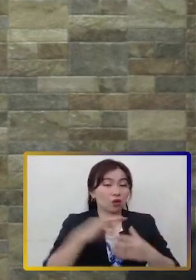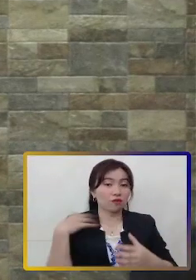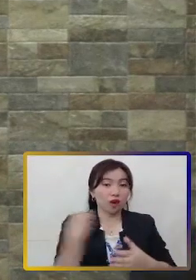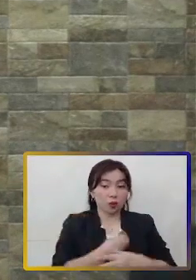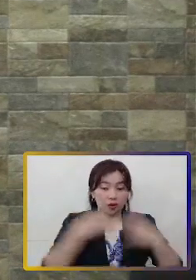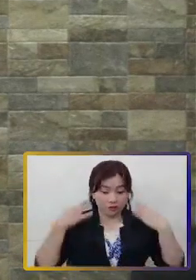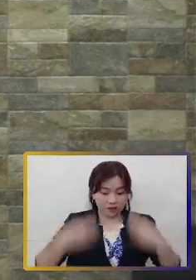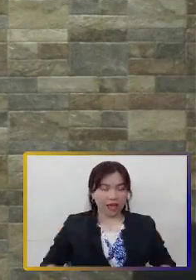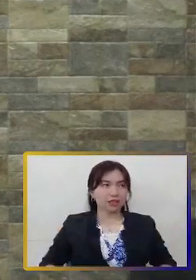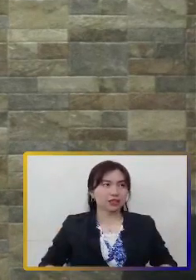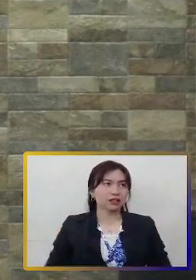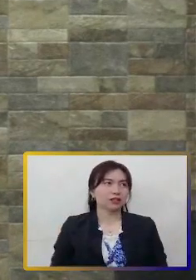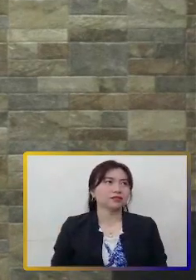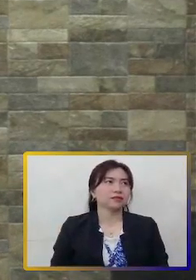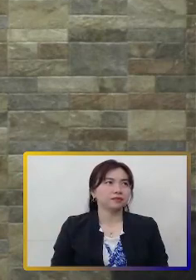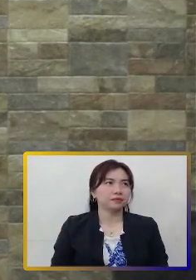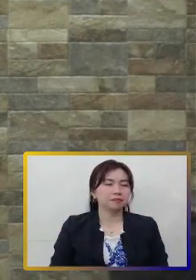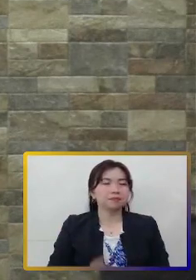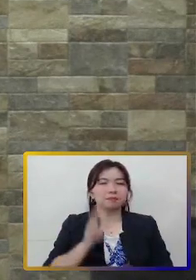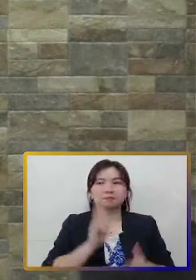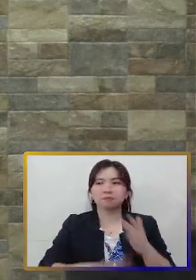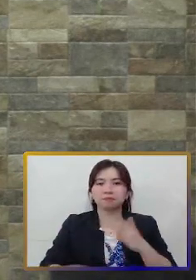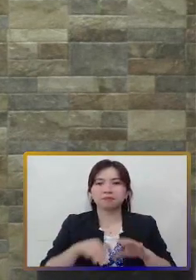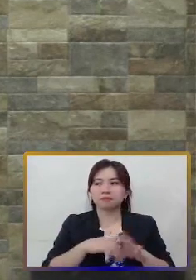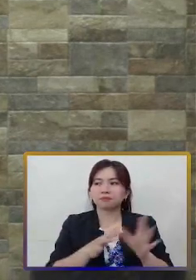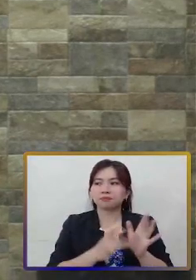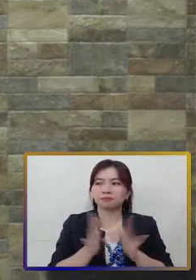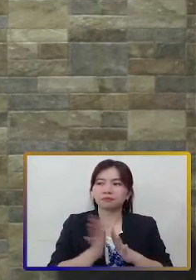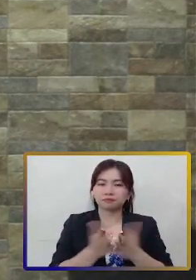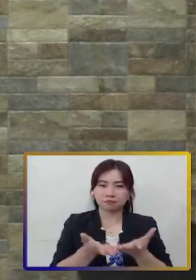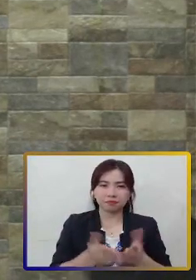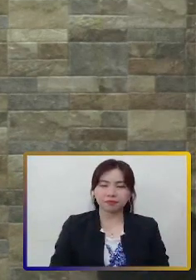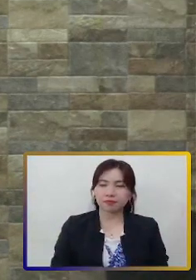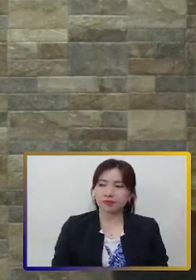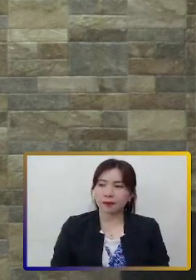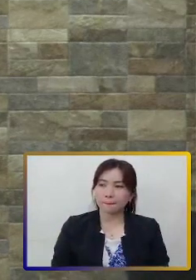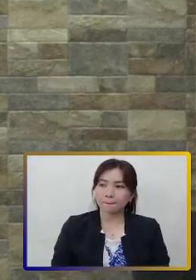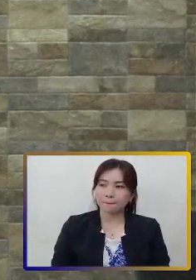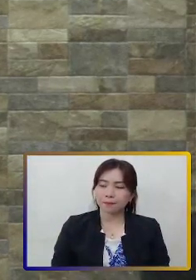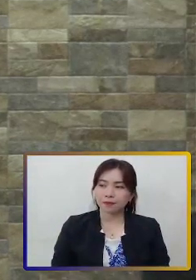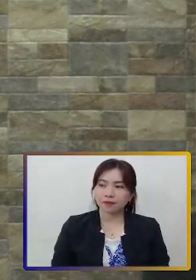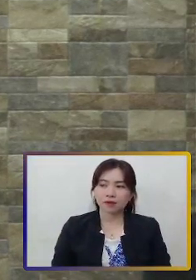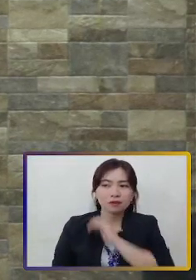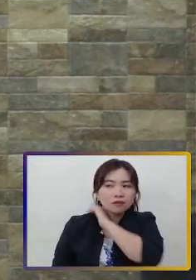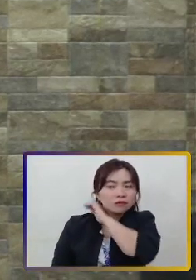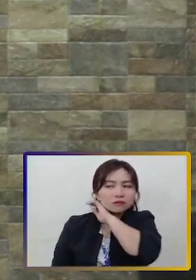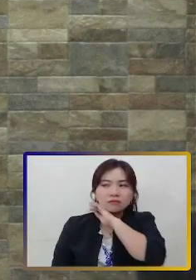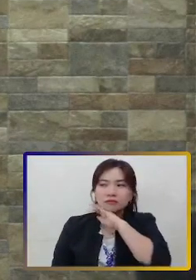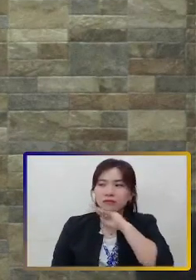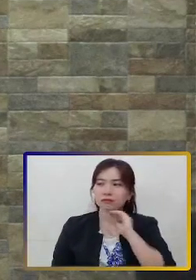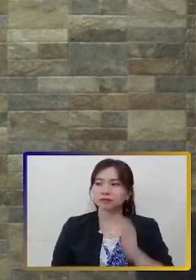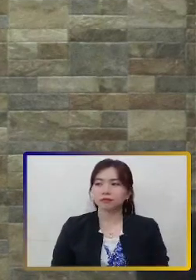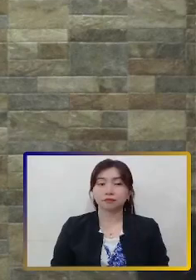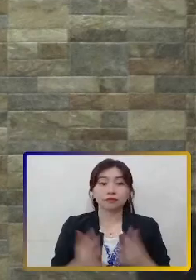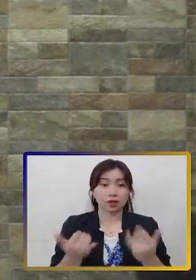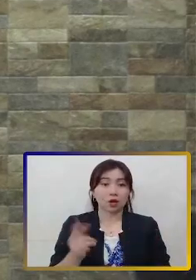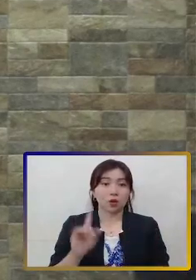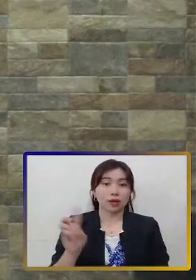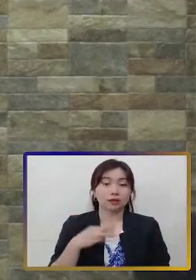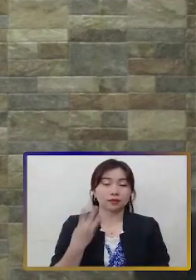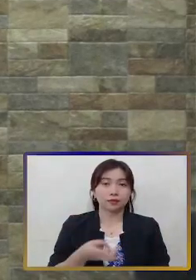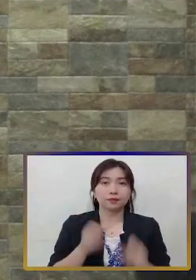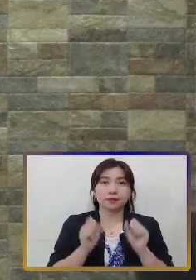chapter 5 verse 19 to 21 I'm just giving you the scriptural references for that Kaya nga mga kapatid Ano po yung makikita